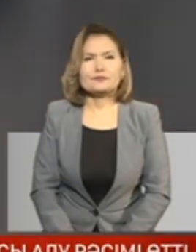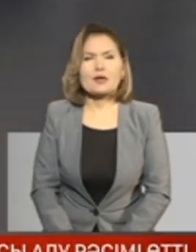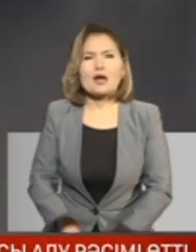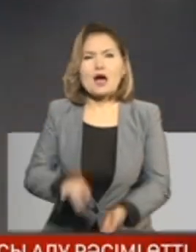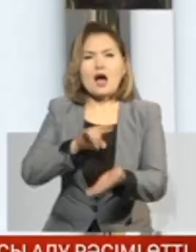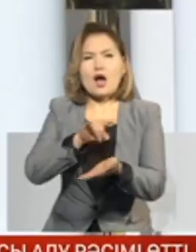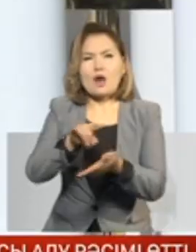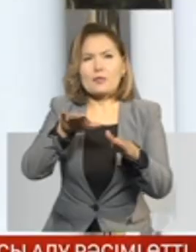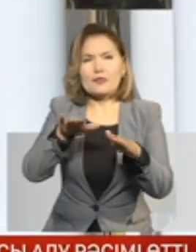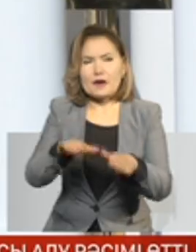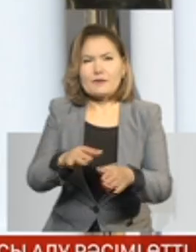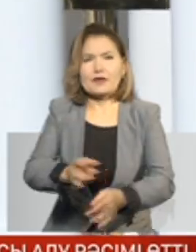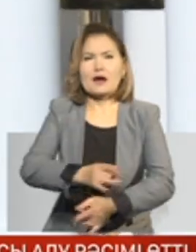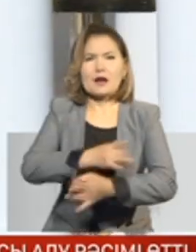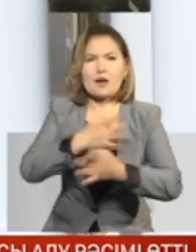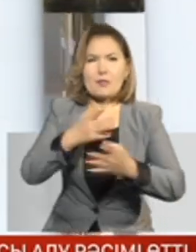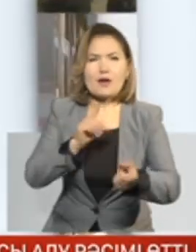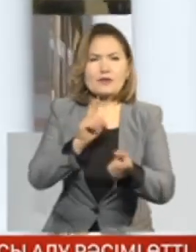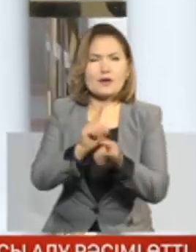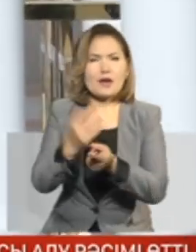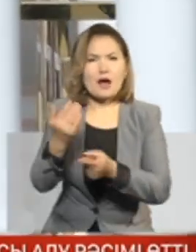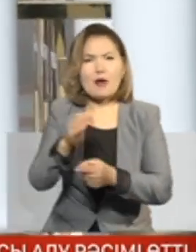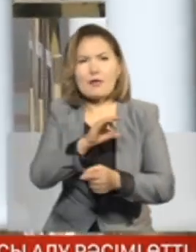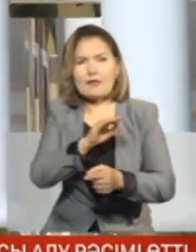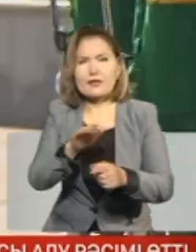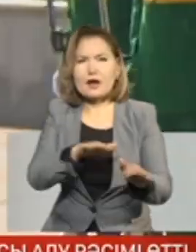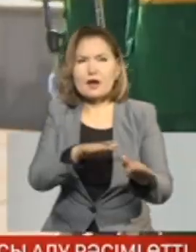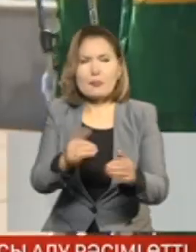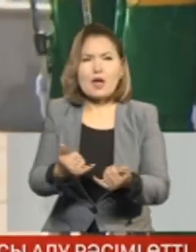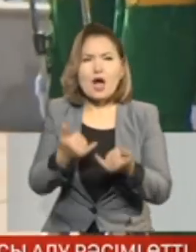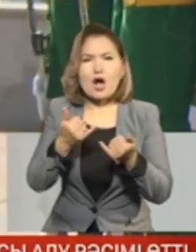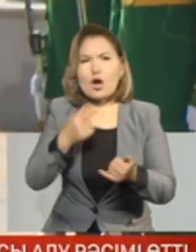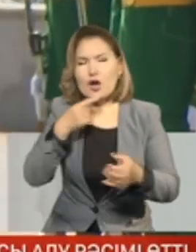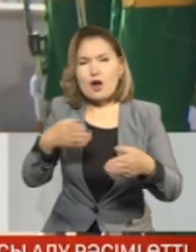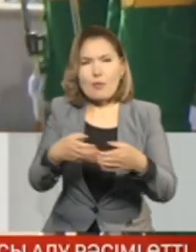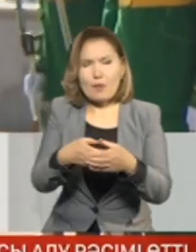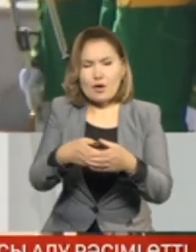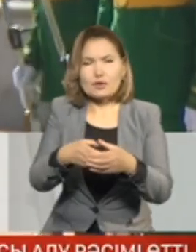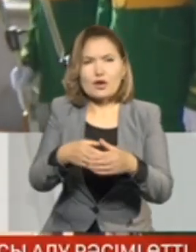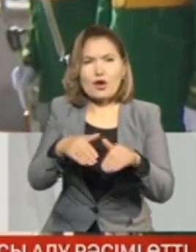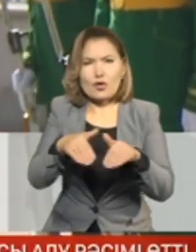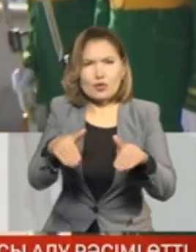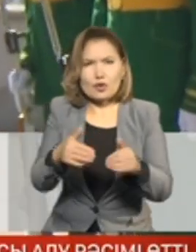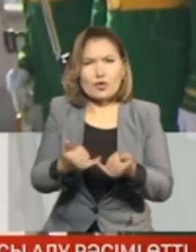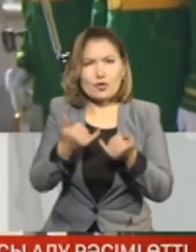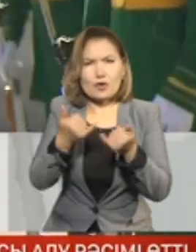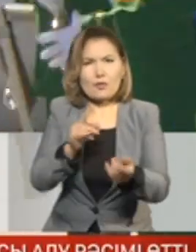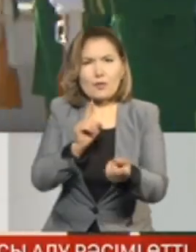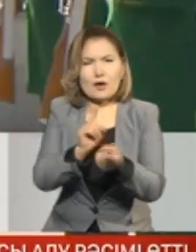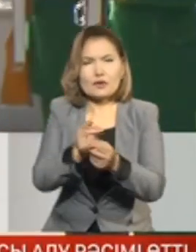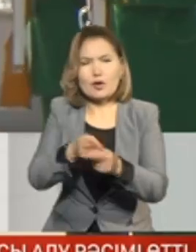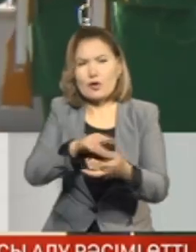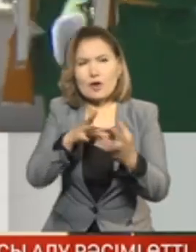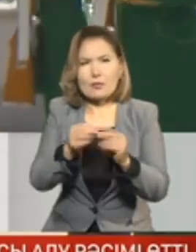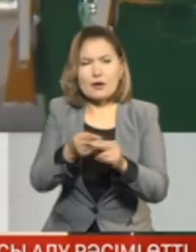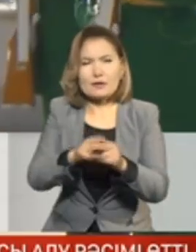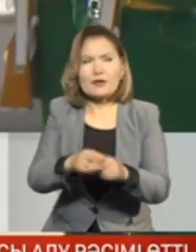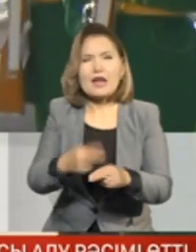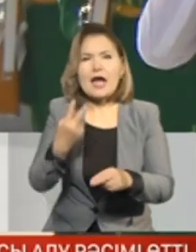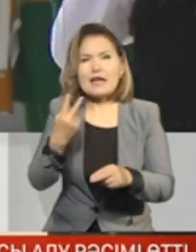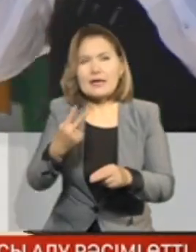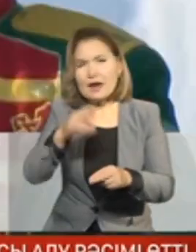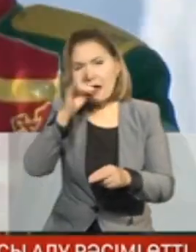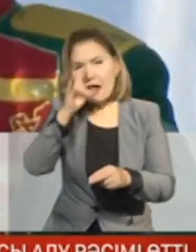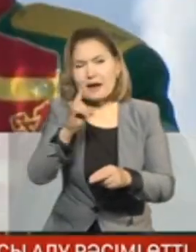Әуе айлағындағы салтанатты қарсы алу рәсімінде құрмет қарауылы тізіліп тұрды. Рота командирі рапорт берген соң екі